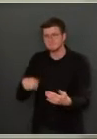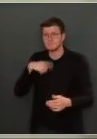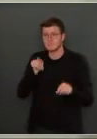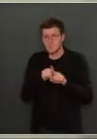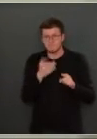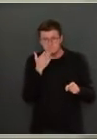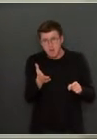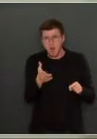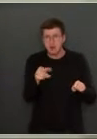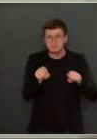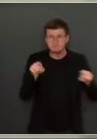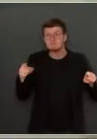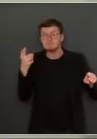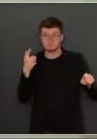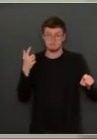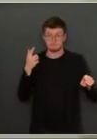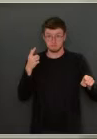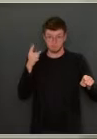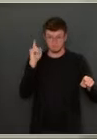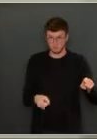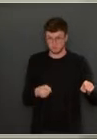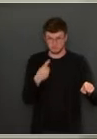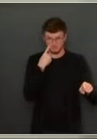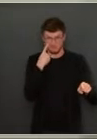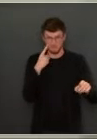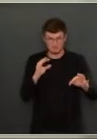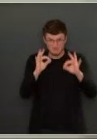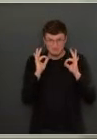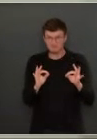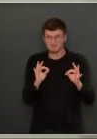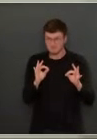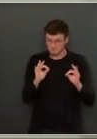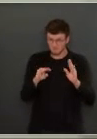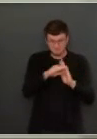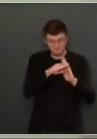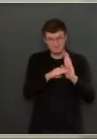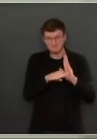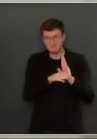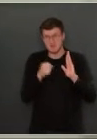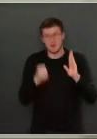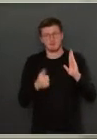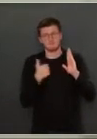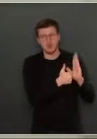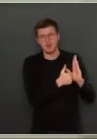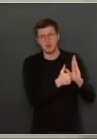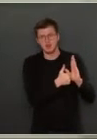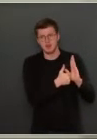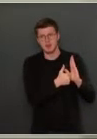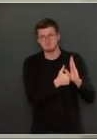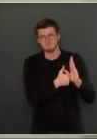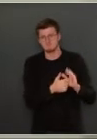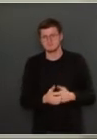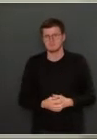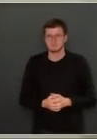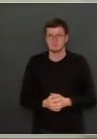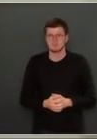alles in het werk te stellen om er een strikt en absoluut respect van de protocollen te garanderen. In